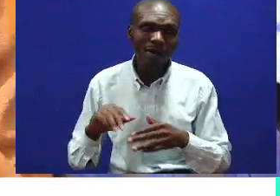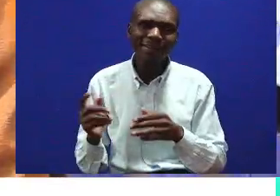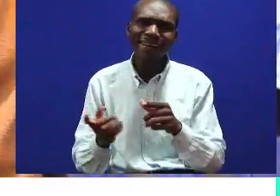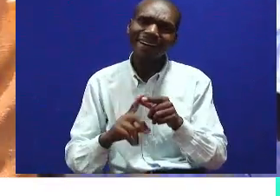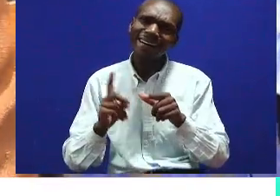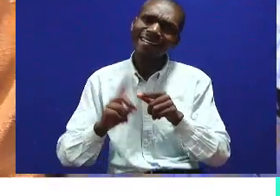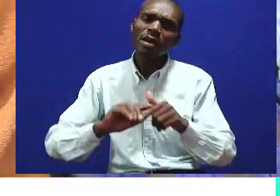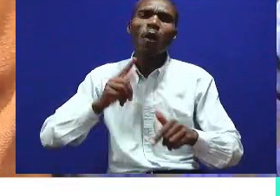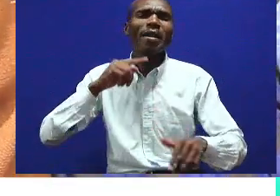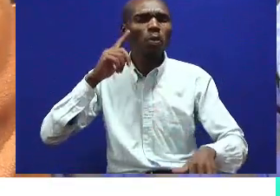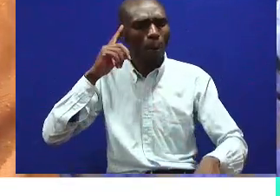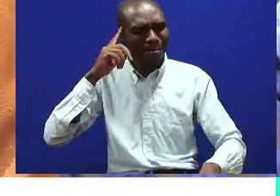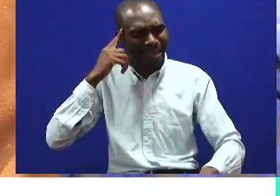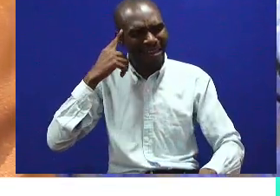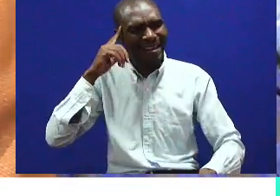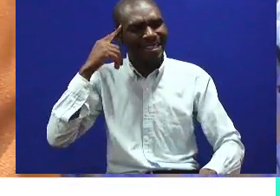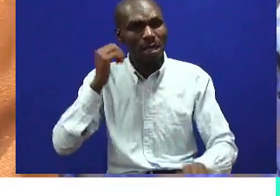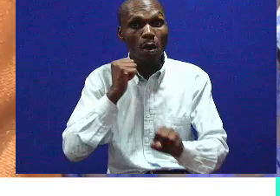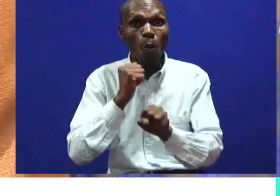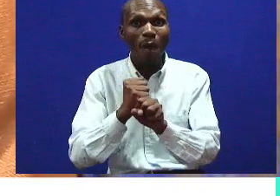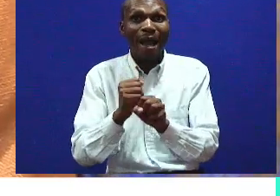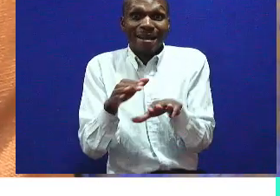tigare ngere limuna oto korere gas